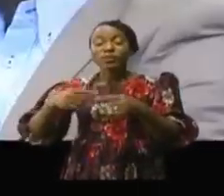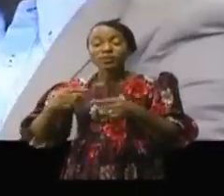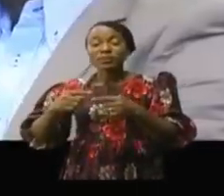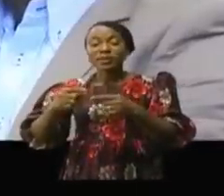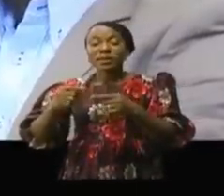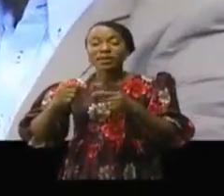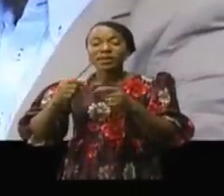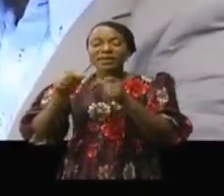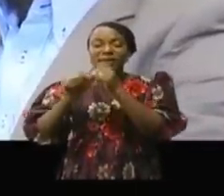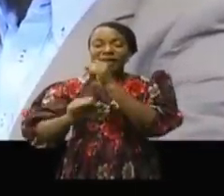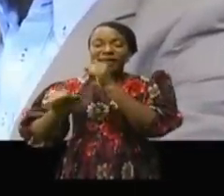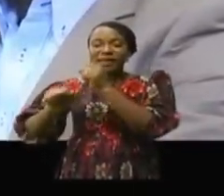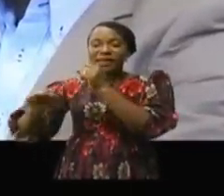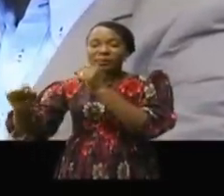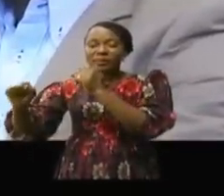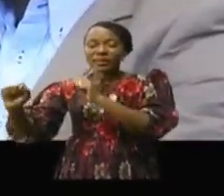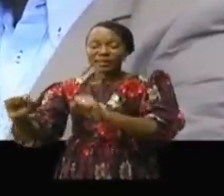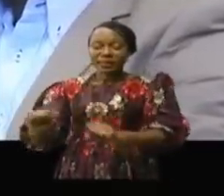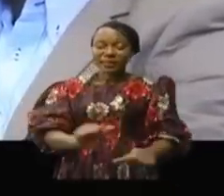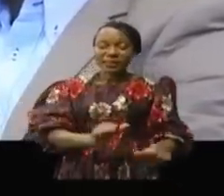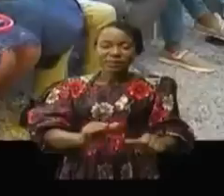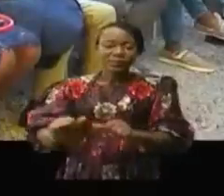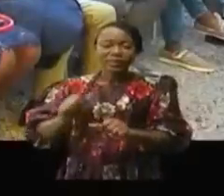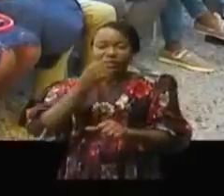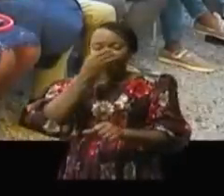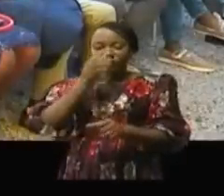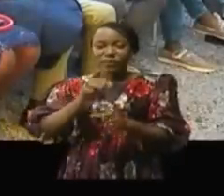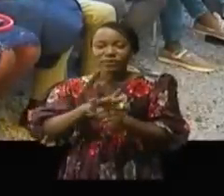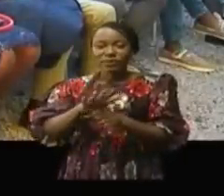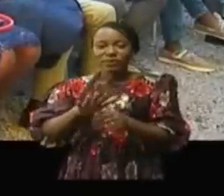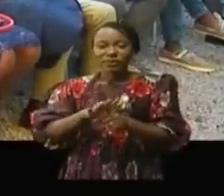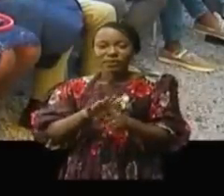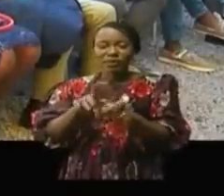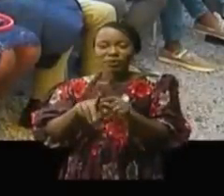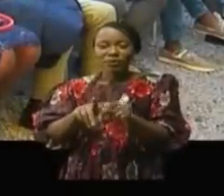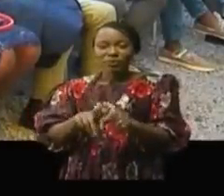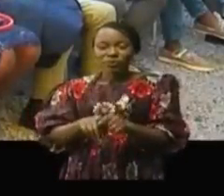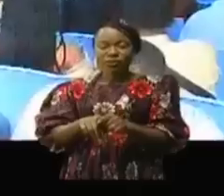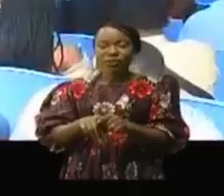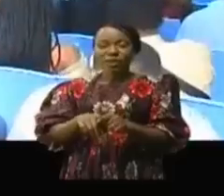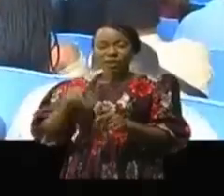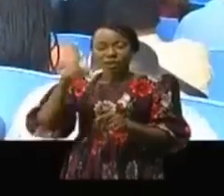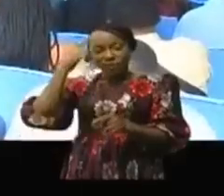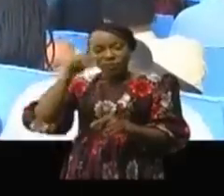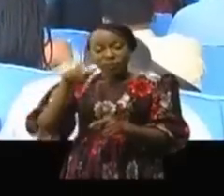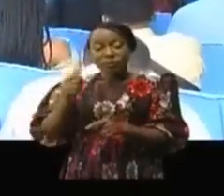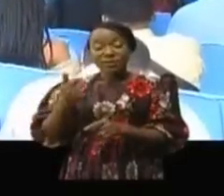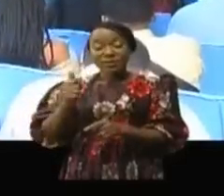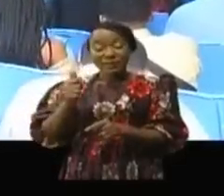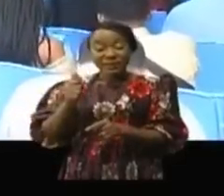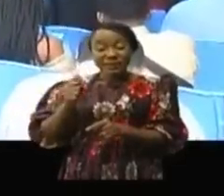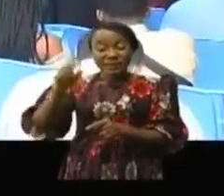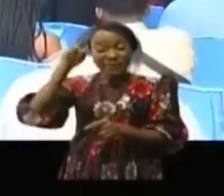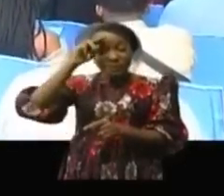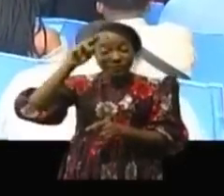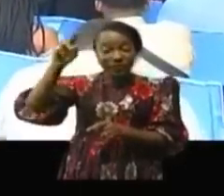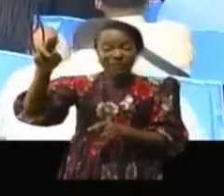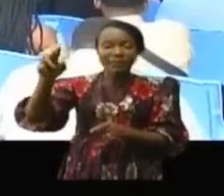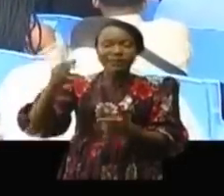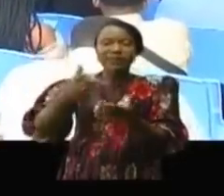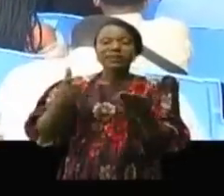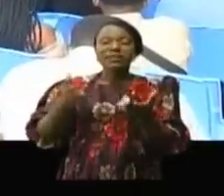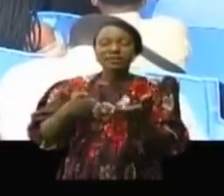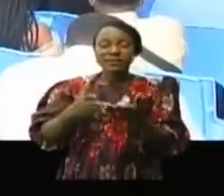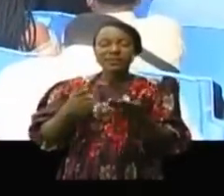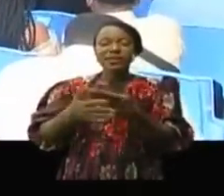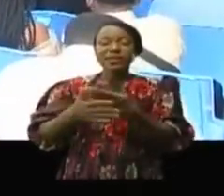de sensibilisation et de dépistage de la COVID-19 qui concernera environ 10 établissements d'enseignement supérieur dans la